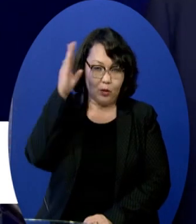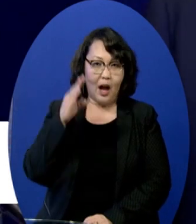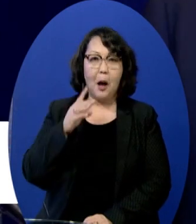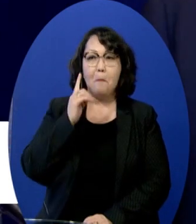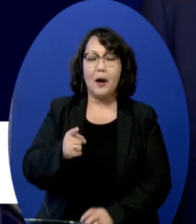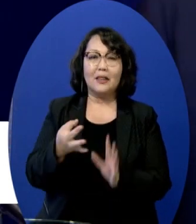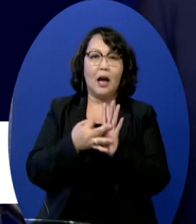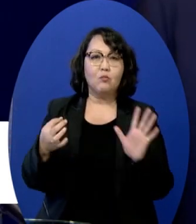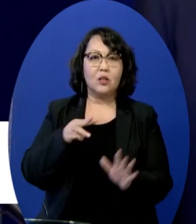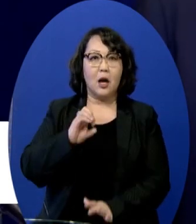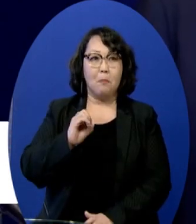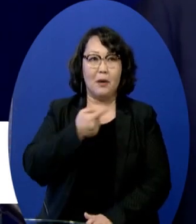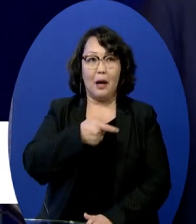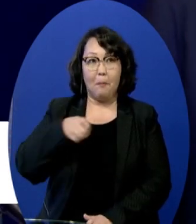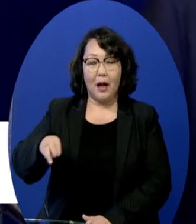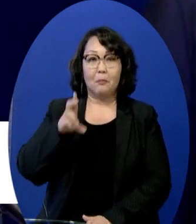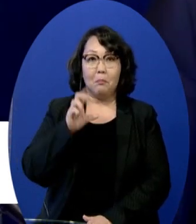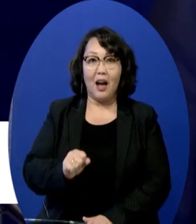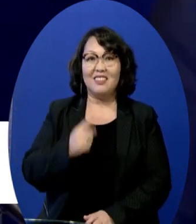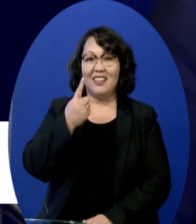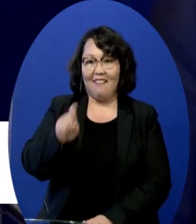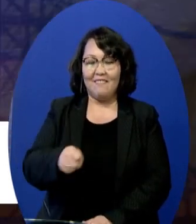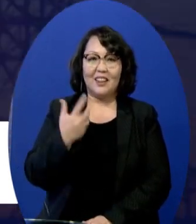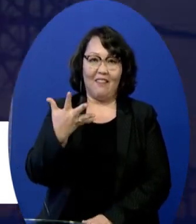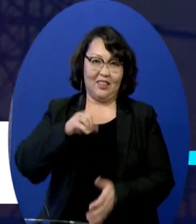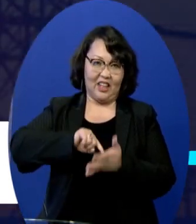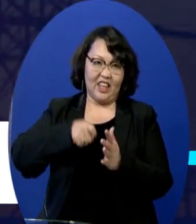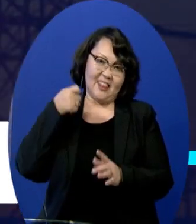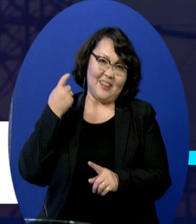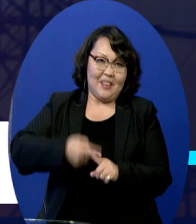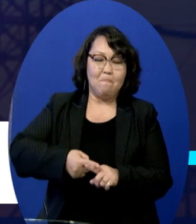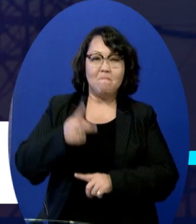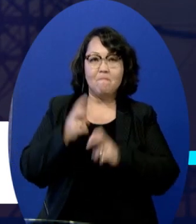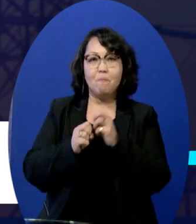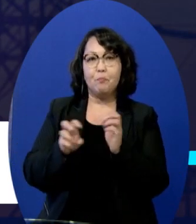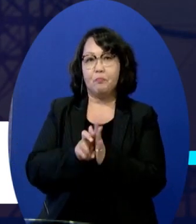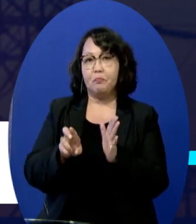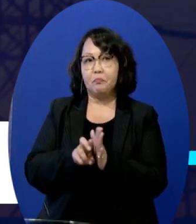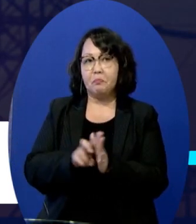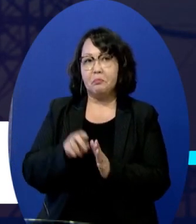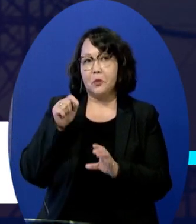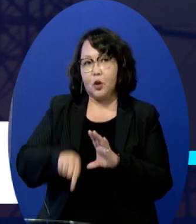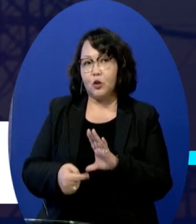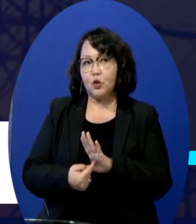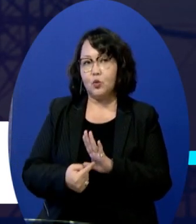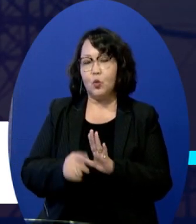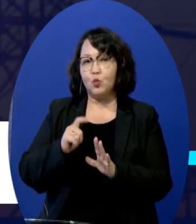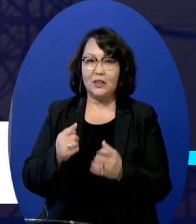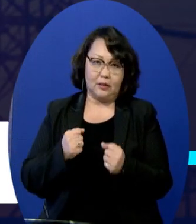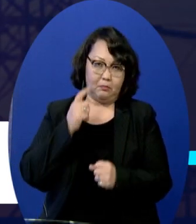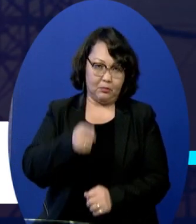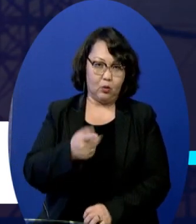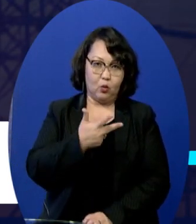одоо байгаагаас 1.5 дахин их нэмэгдэх боломжтой болно. Манай улсын цахилгаан эрчим хүчний суурилагдсан хүчин чадал 1300